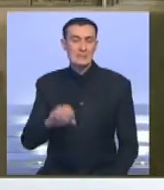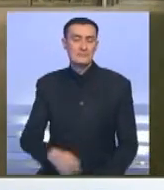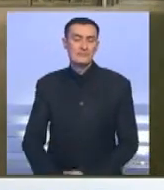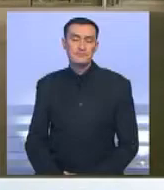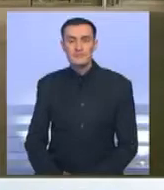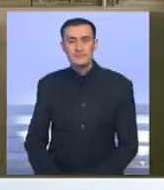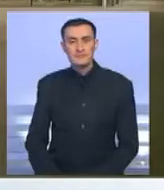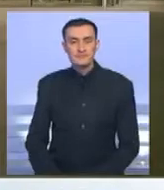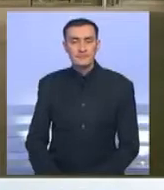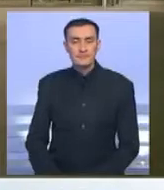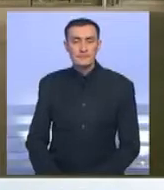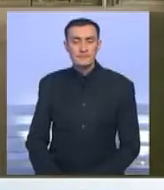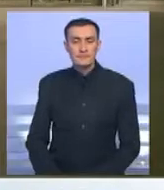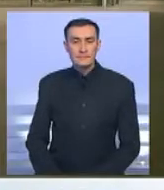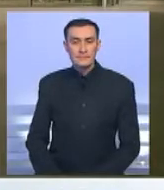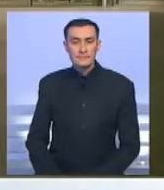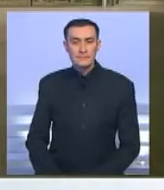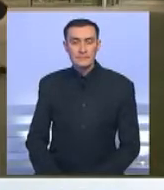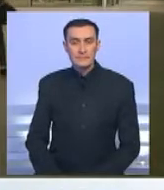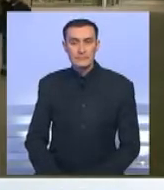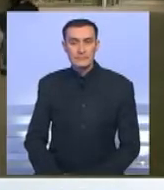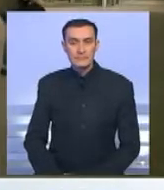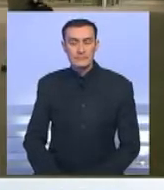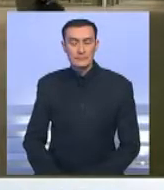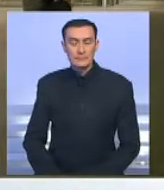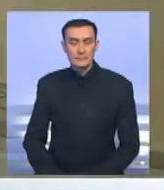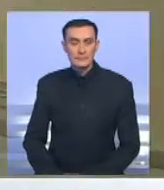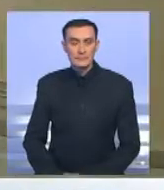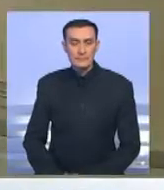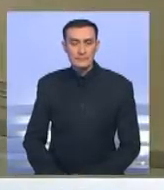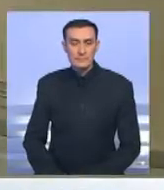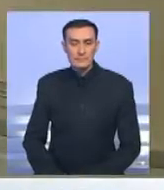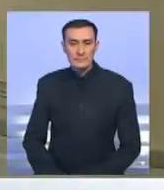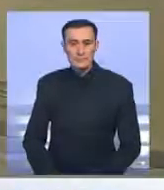Жанна Терна, Жомарт Ахметов, Хабар 24, Брюссель, Бельгия.